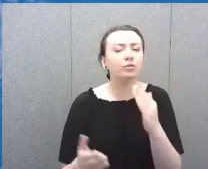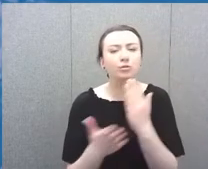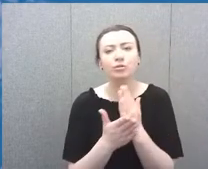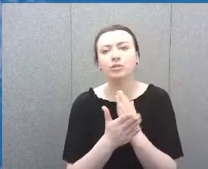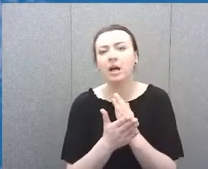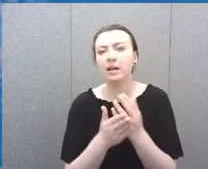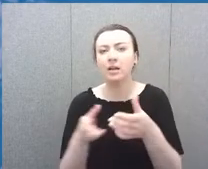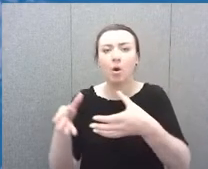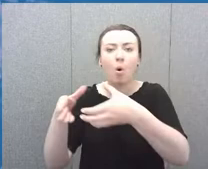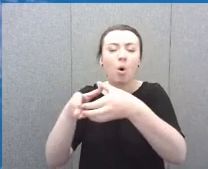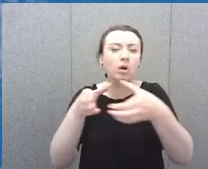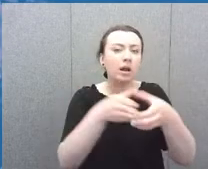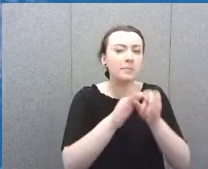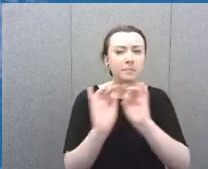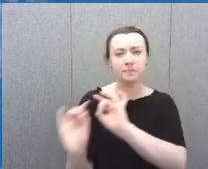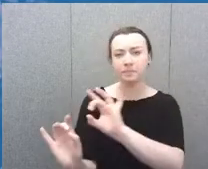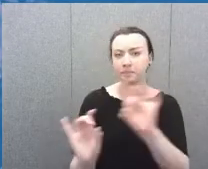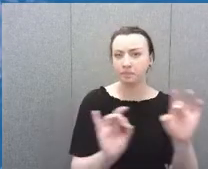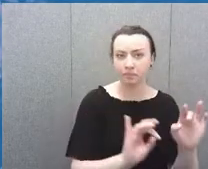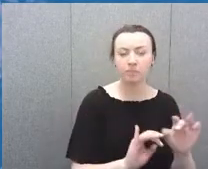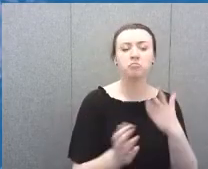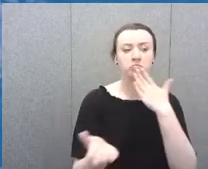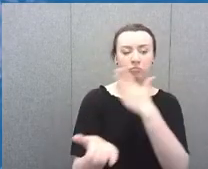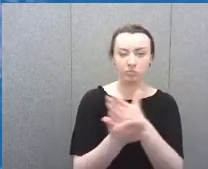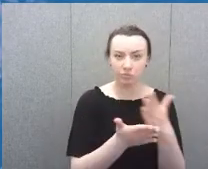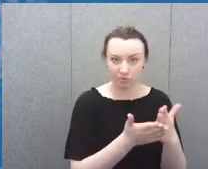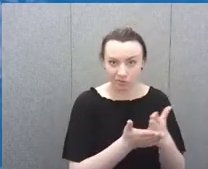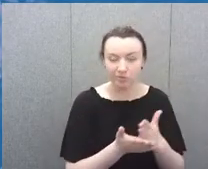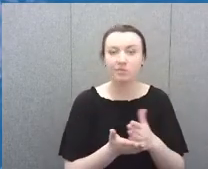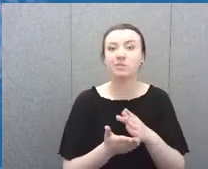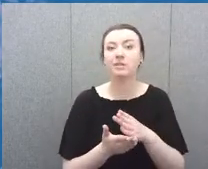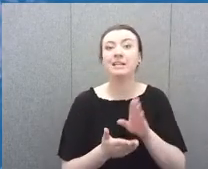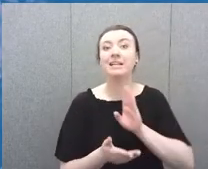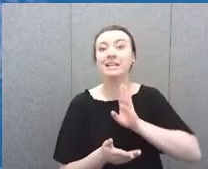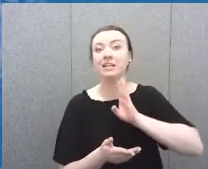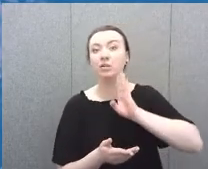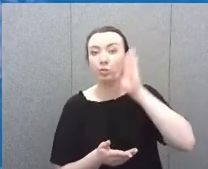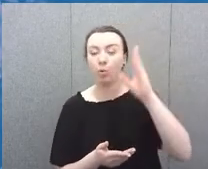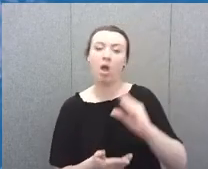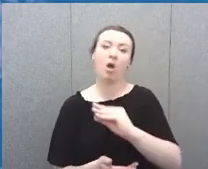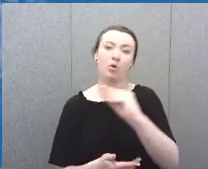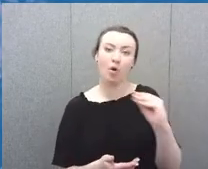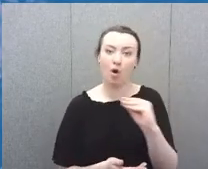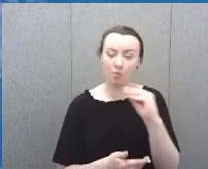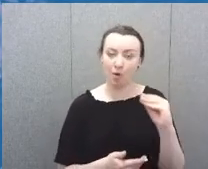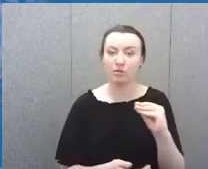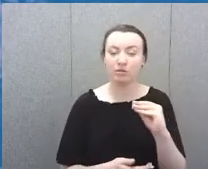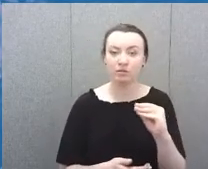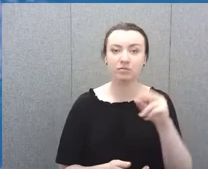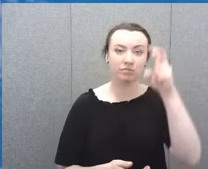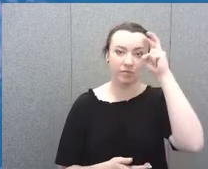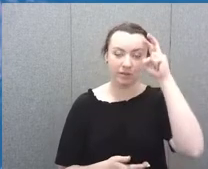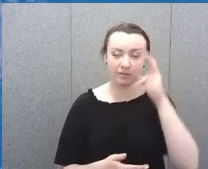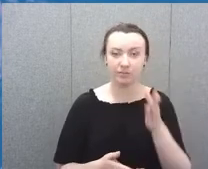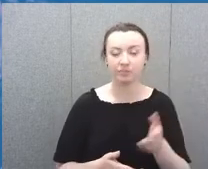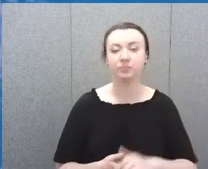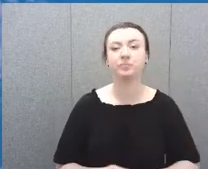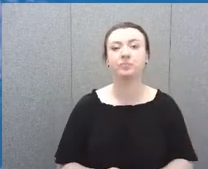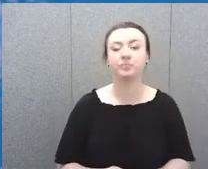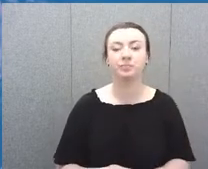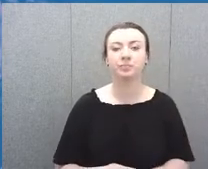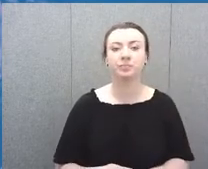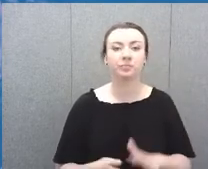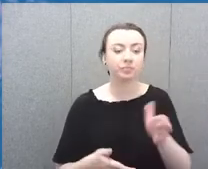которые находятся в постсоветских странах, которые поддерживают недемократические режимы. Как бы это